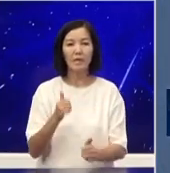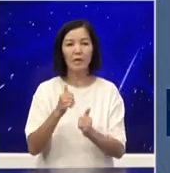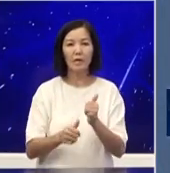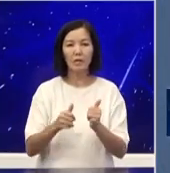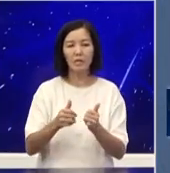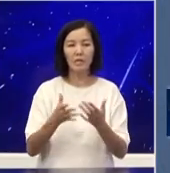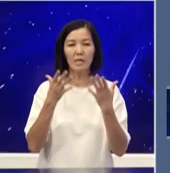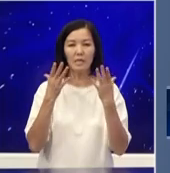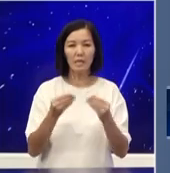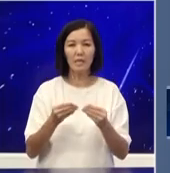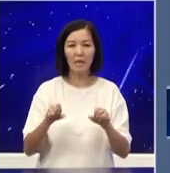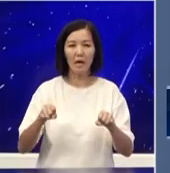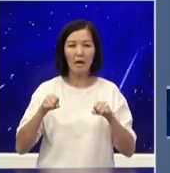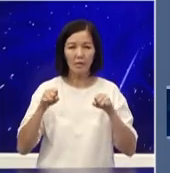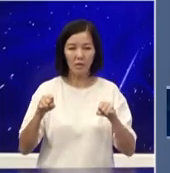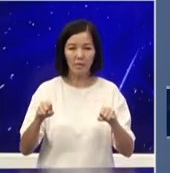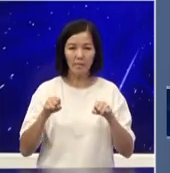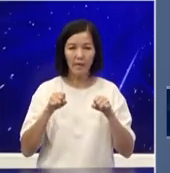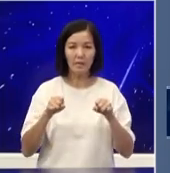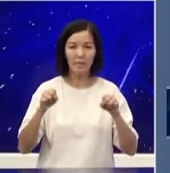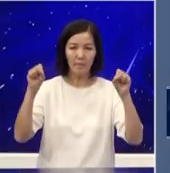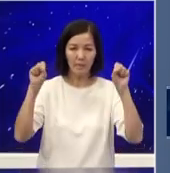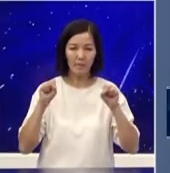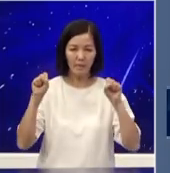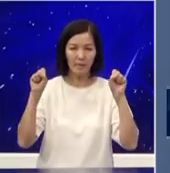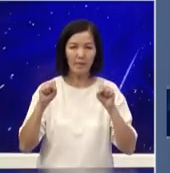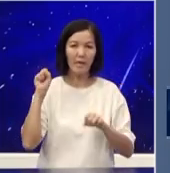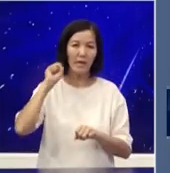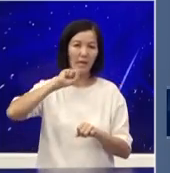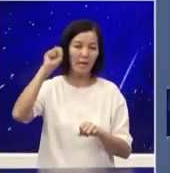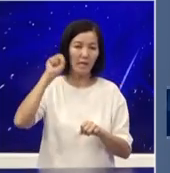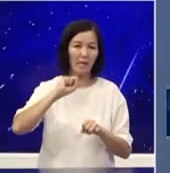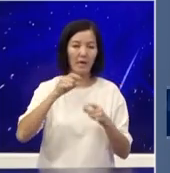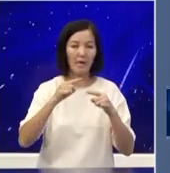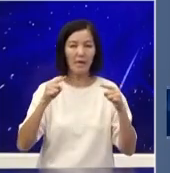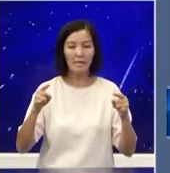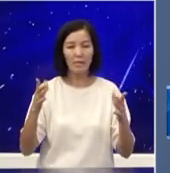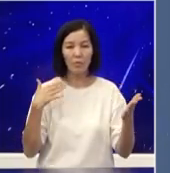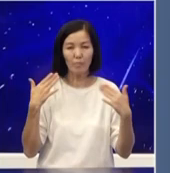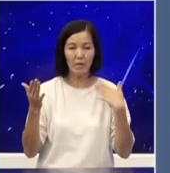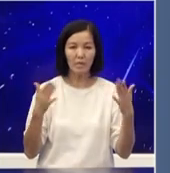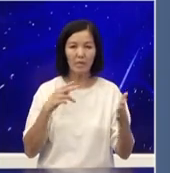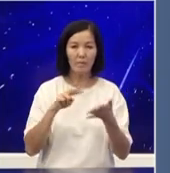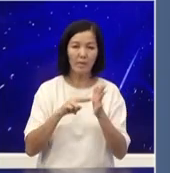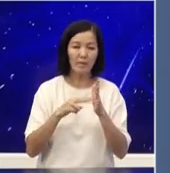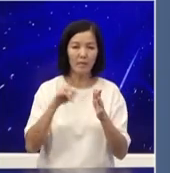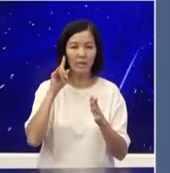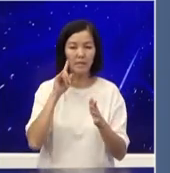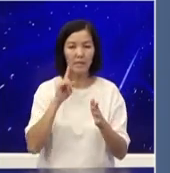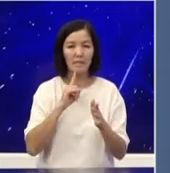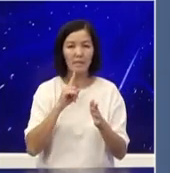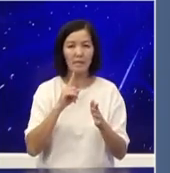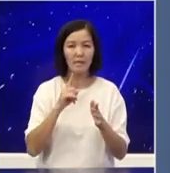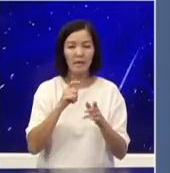отжимания, планку, в общем комплекс силовых упражнений. Готовлюсь на чемпионат области, он пройдет в Талгаре. Планирую выступить на Казахстане и